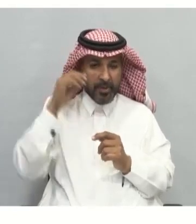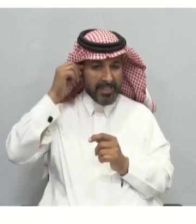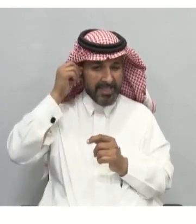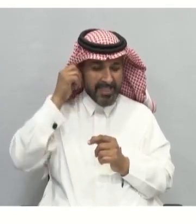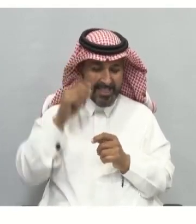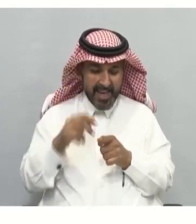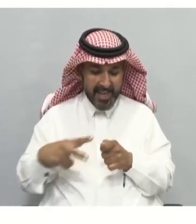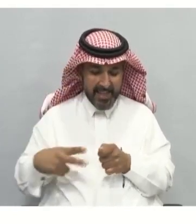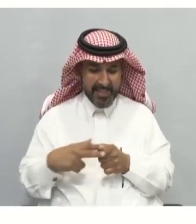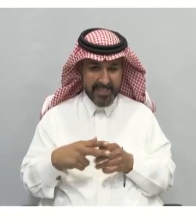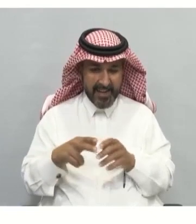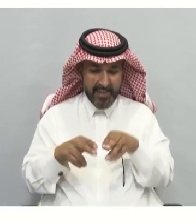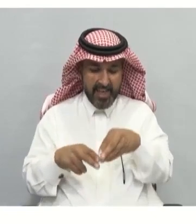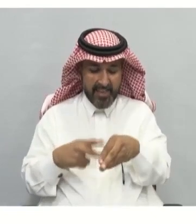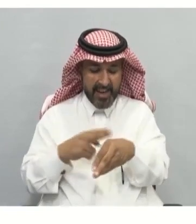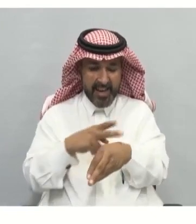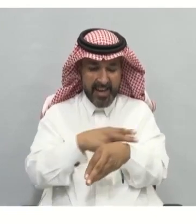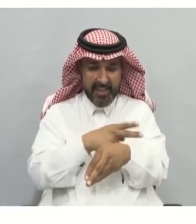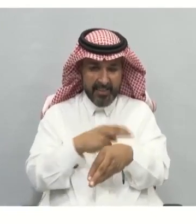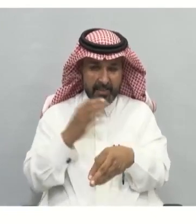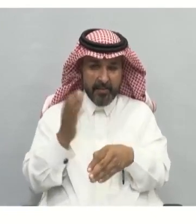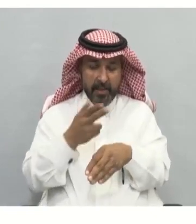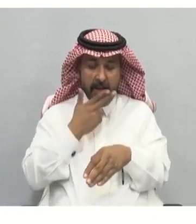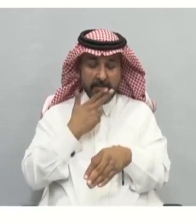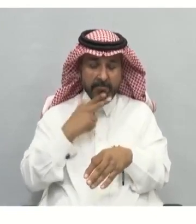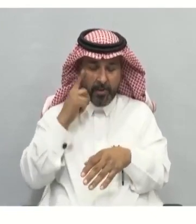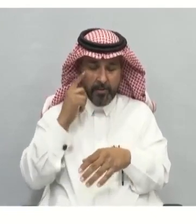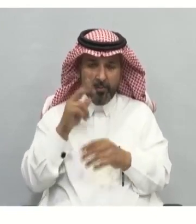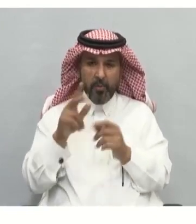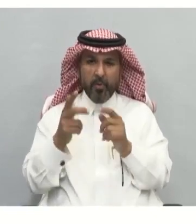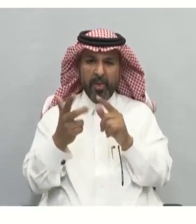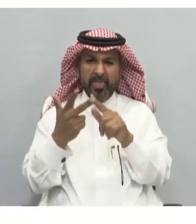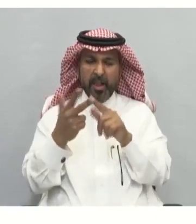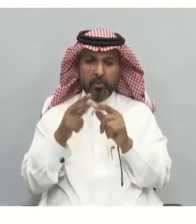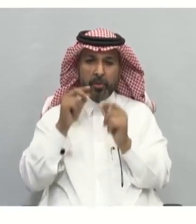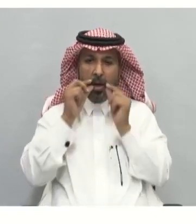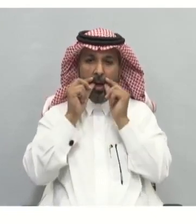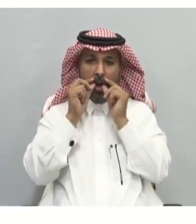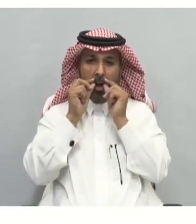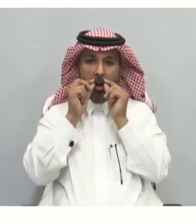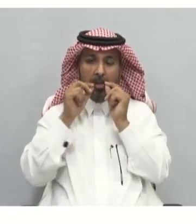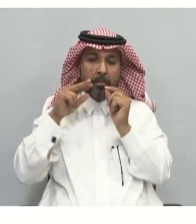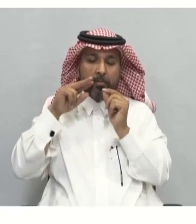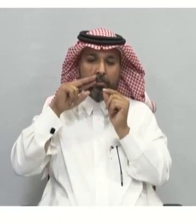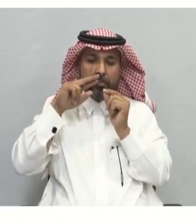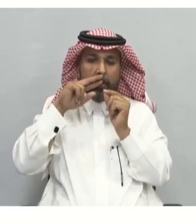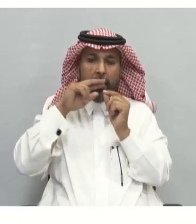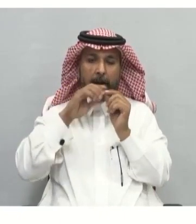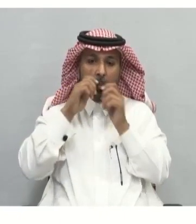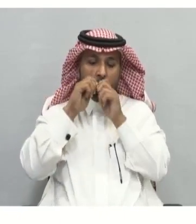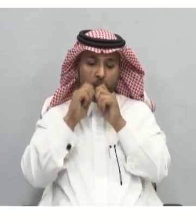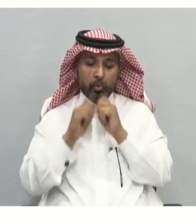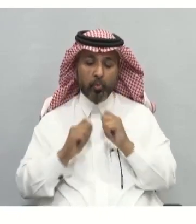العانه كذلكم قص الشارب وهو سنه كذلك يسن قص الشارب وعدم